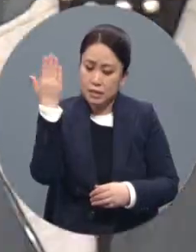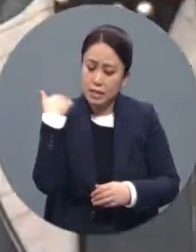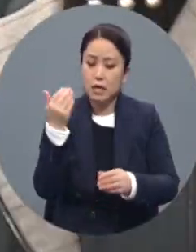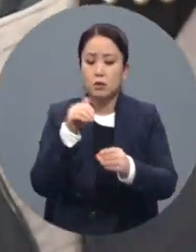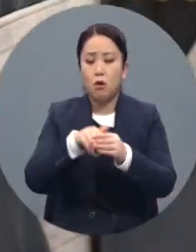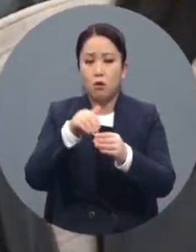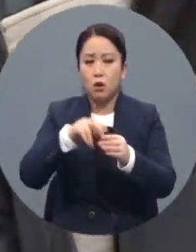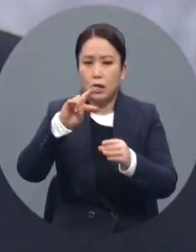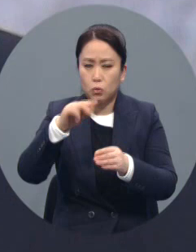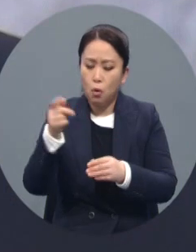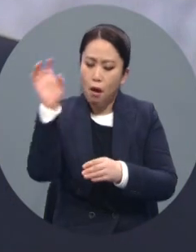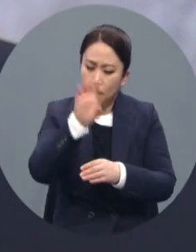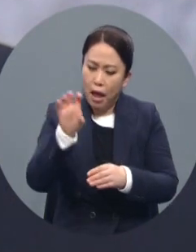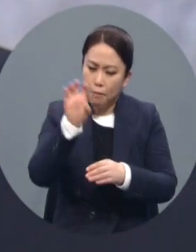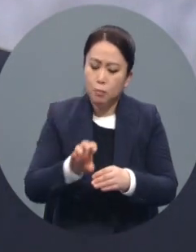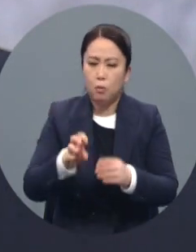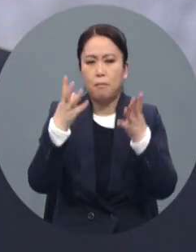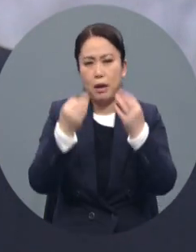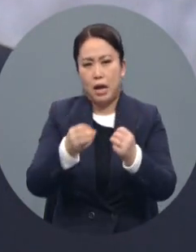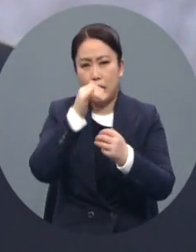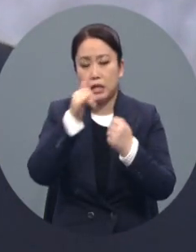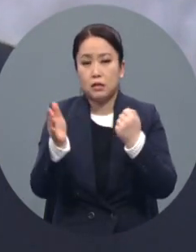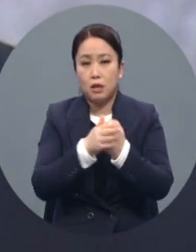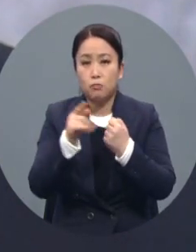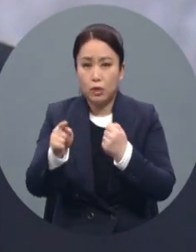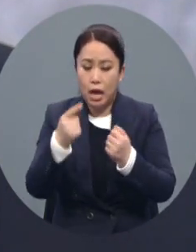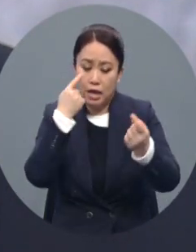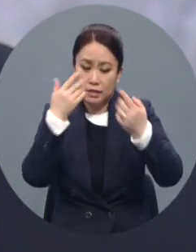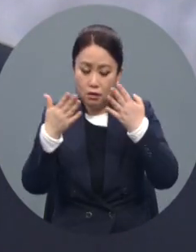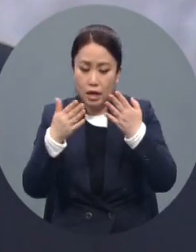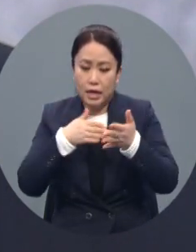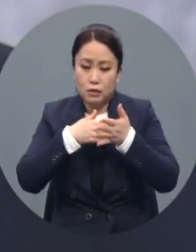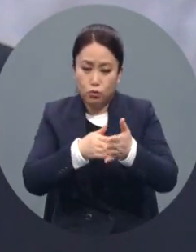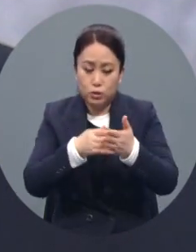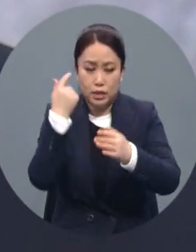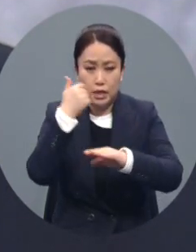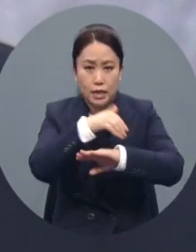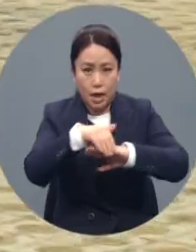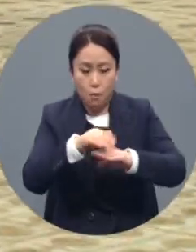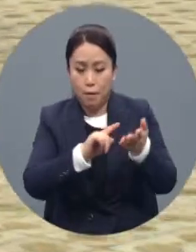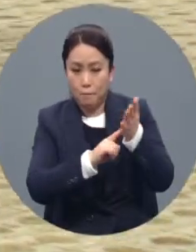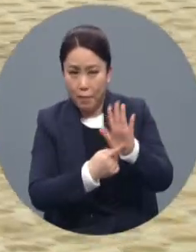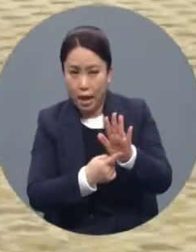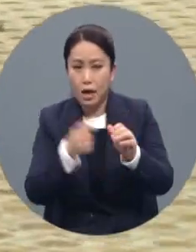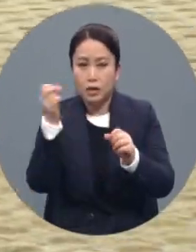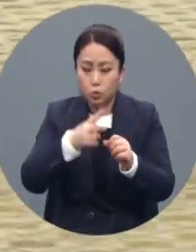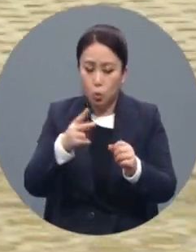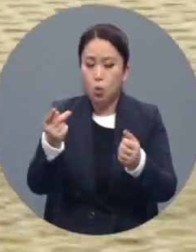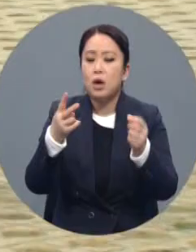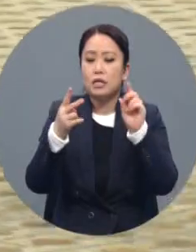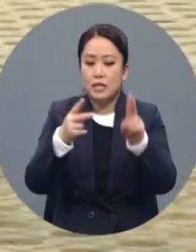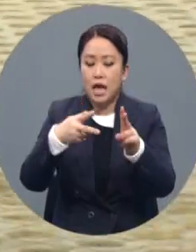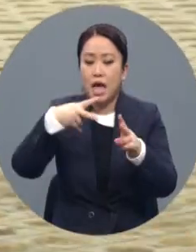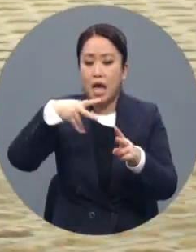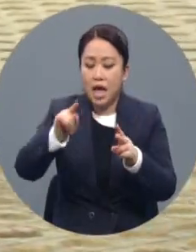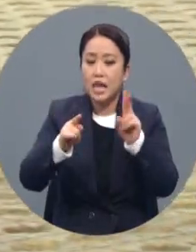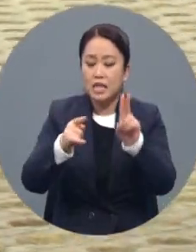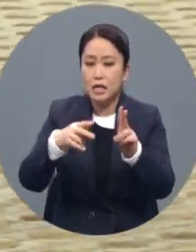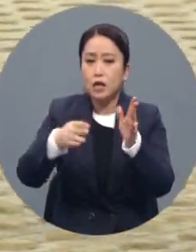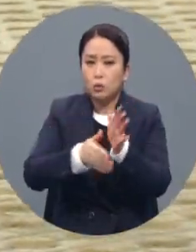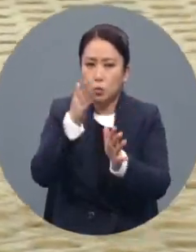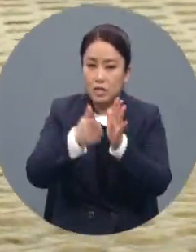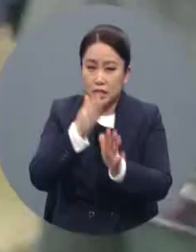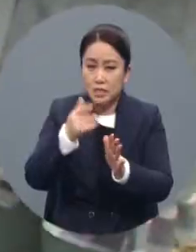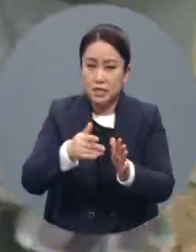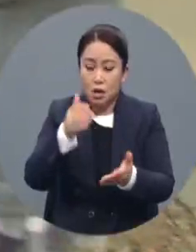과정에서 반복됐던 공약들이 많아 정확한 추진 로드맵 제시와 함께 제2도시의 이상마저 위협받는 부산의 현실을